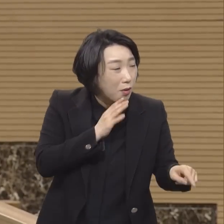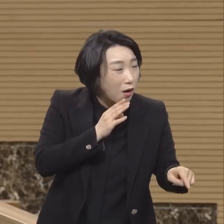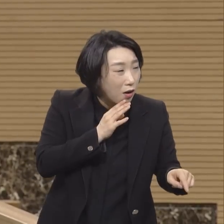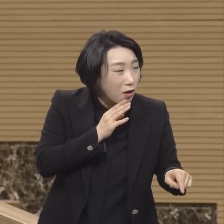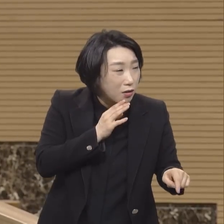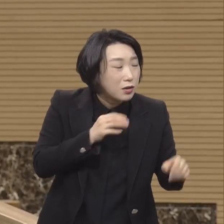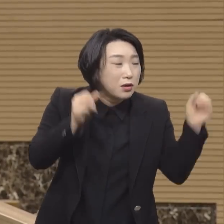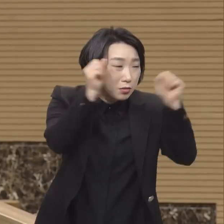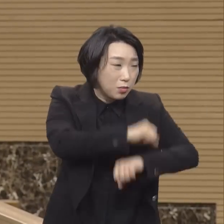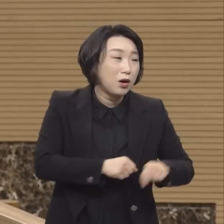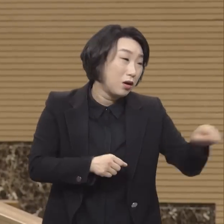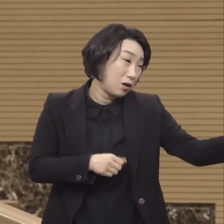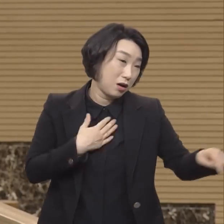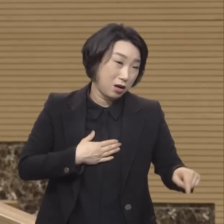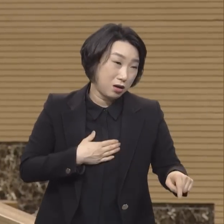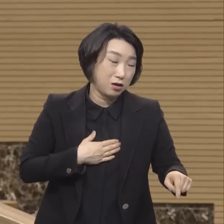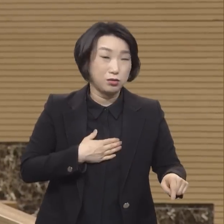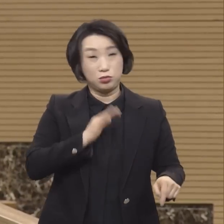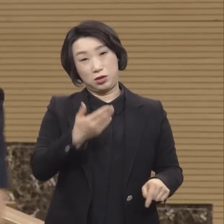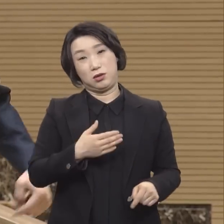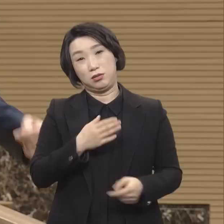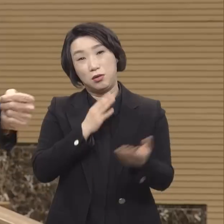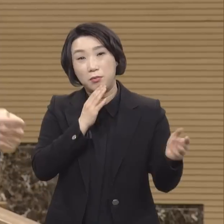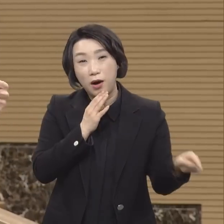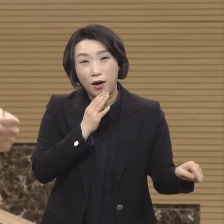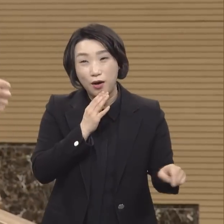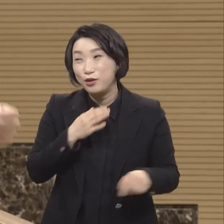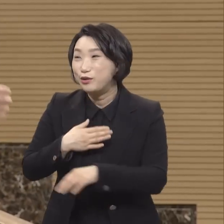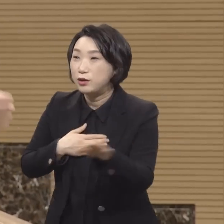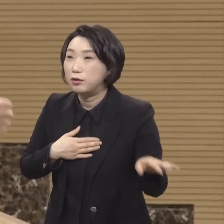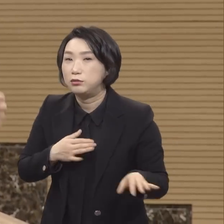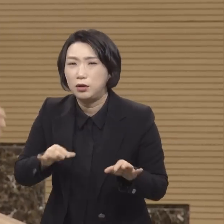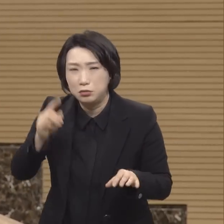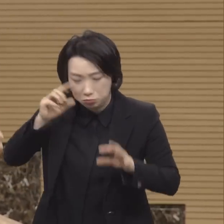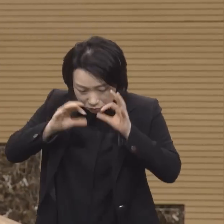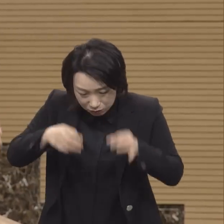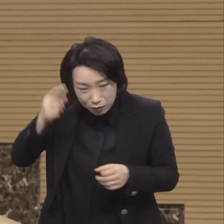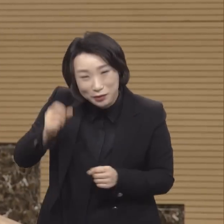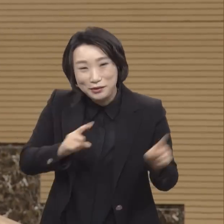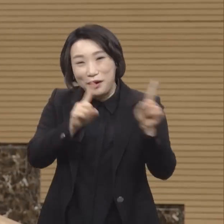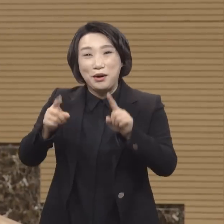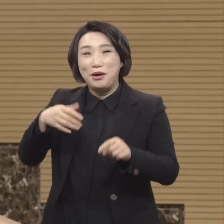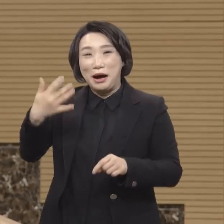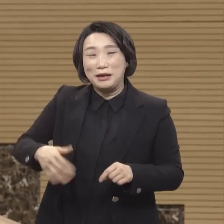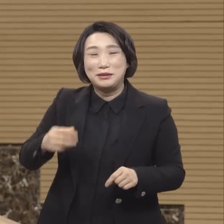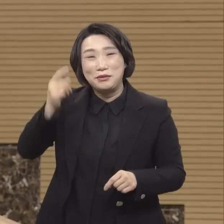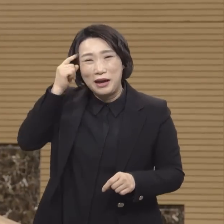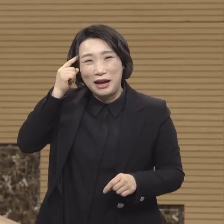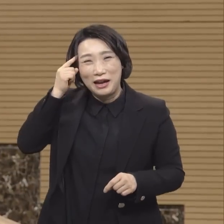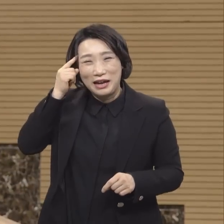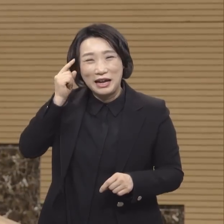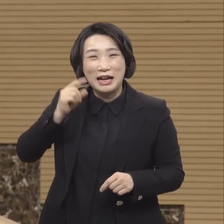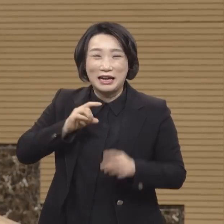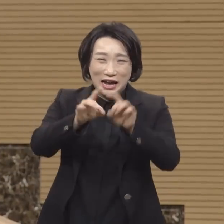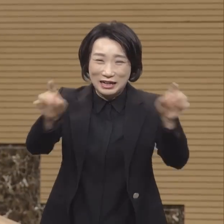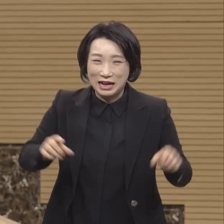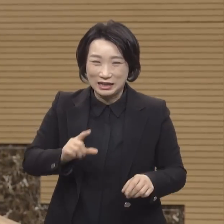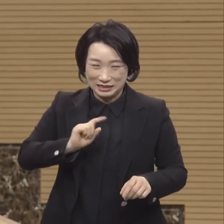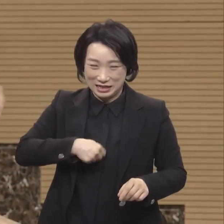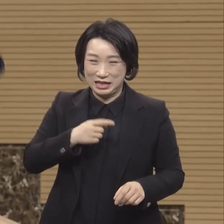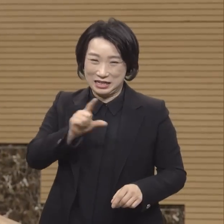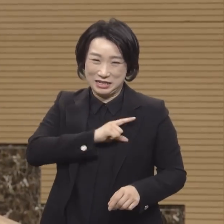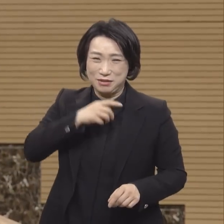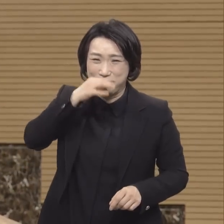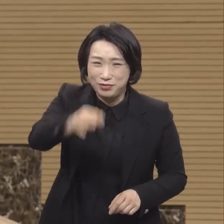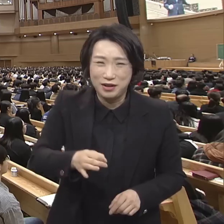없는 절망임을 깨달아야 된다 이 말이야. 근데 왜 우리는 정신을 못 차리는가? 자기 이름 불러가서 아무개야 정신 차려라.